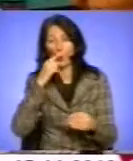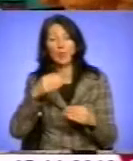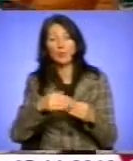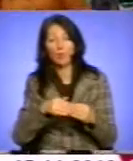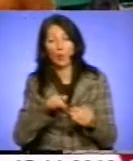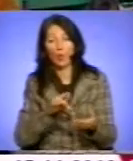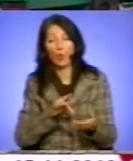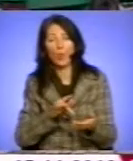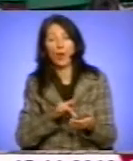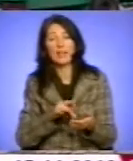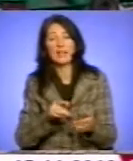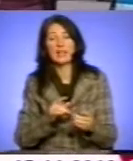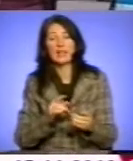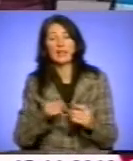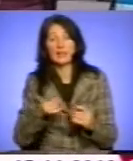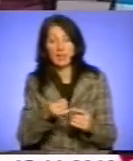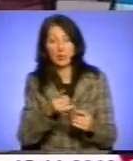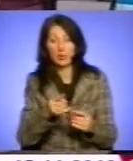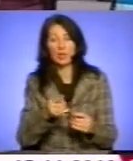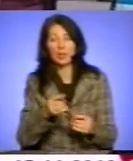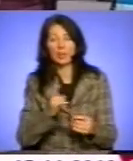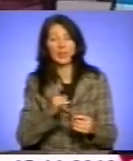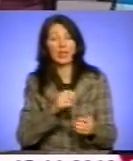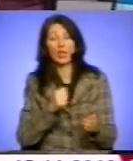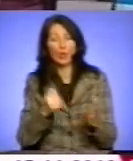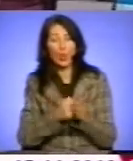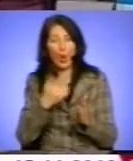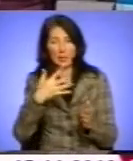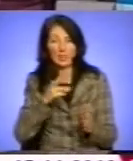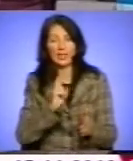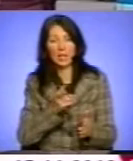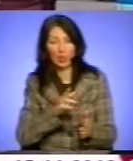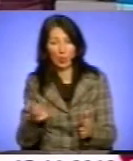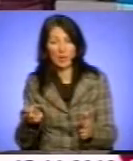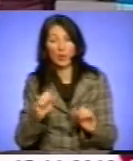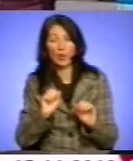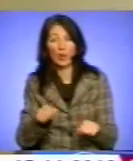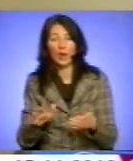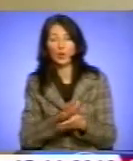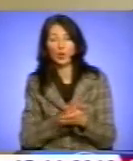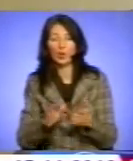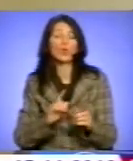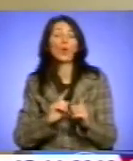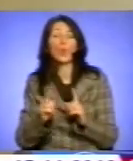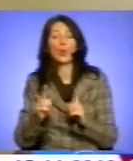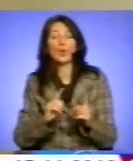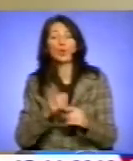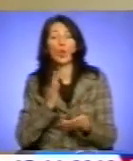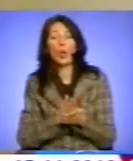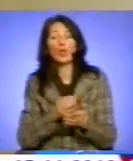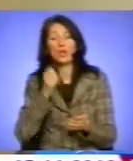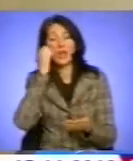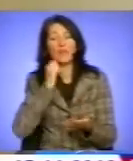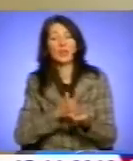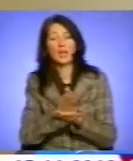тобто протяжність перевезення якого не перевищує 50 кілометрів, право безкоштовного проїзду мають. Ветерани війни, а